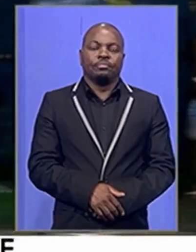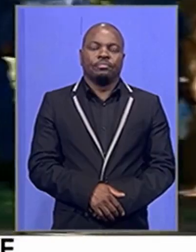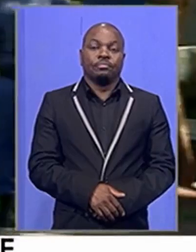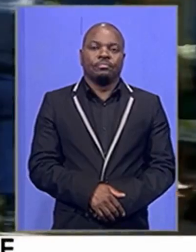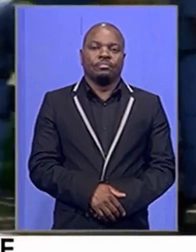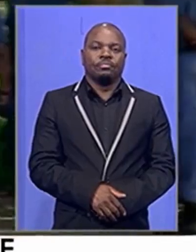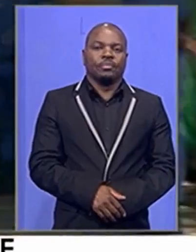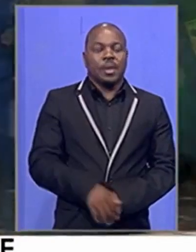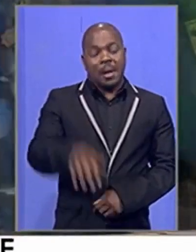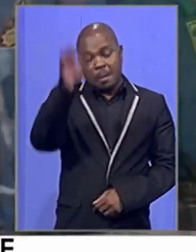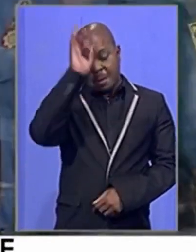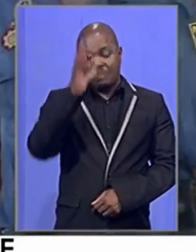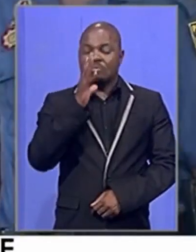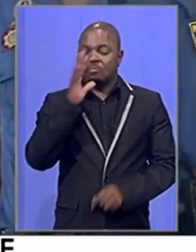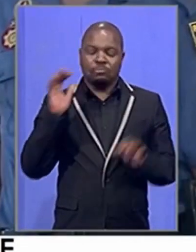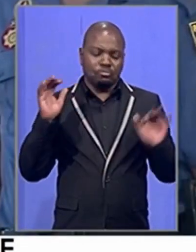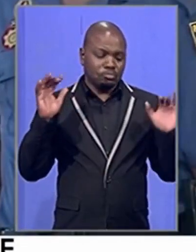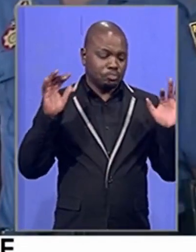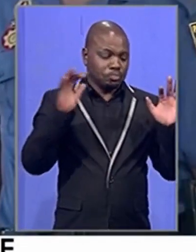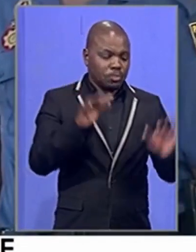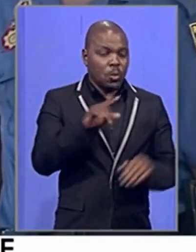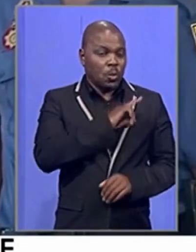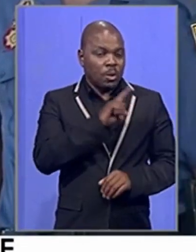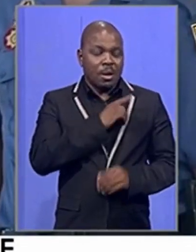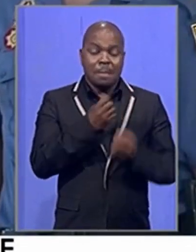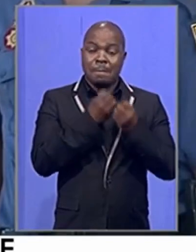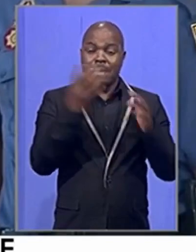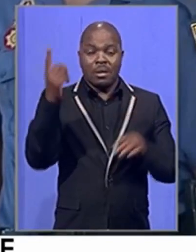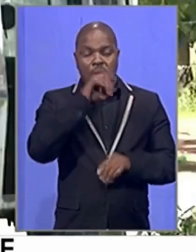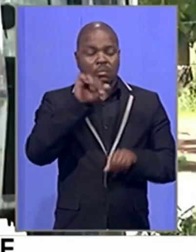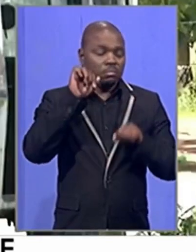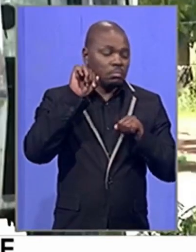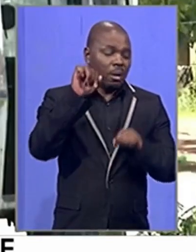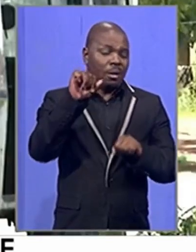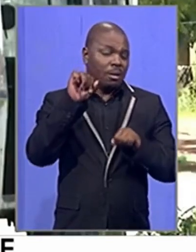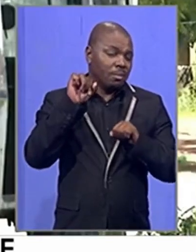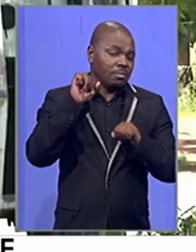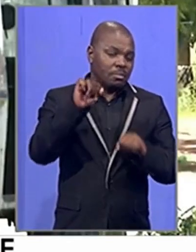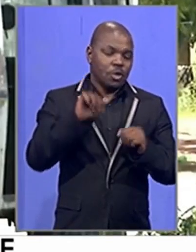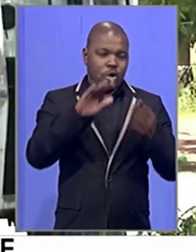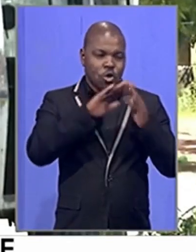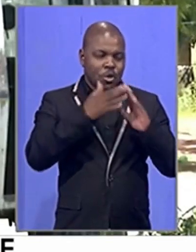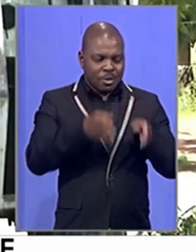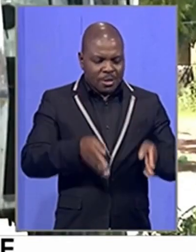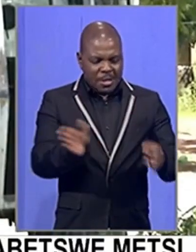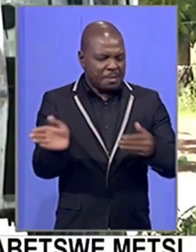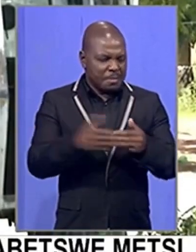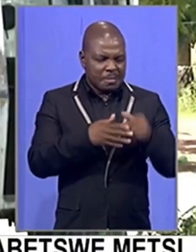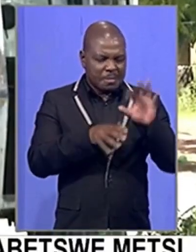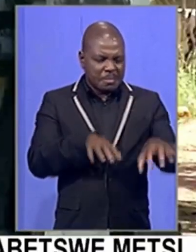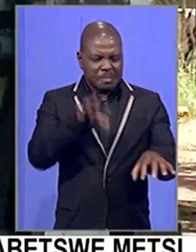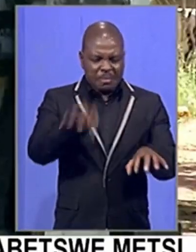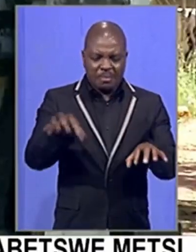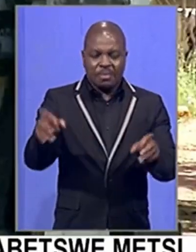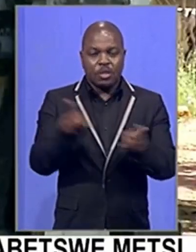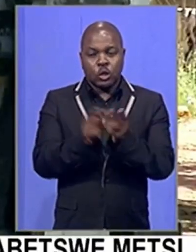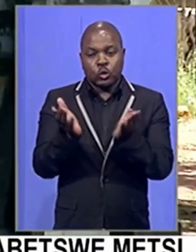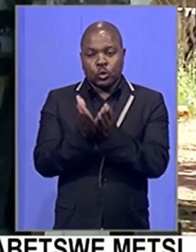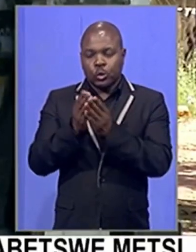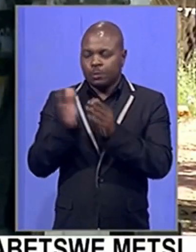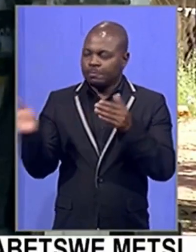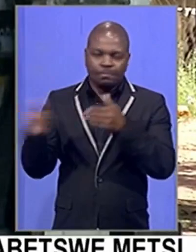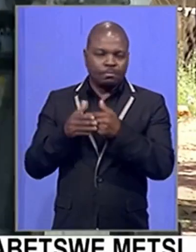Mapodisi a rometswe ka bontsi fa morago ga malatsi a le mantsi a ditshupetso. Baagi ba ne ba tswetse ditsela le go thibela dithuto, ba kopa